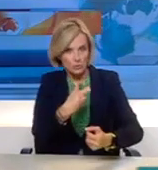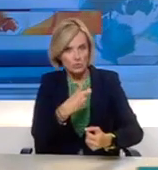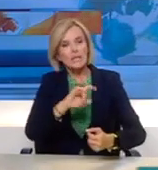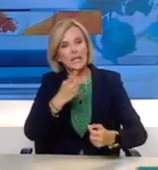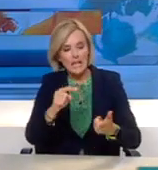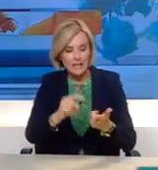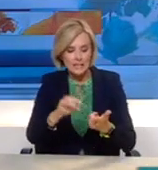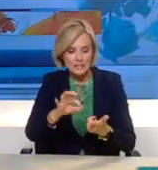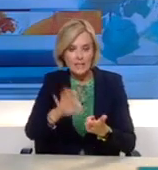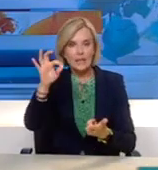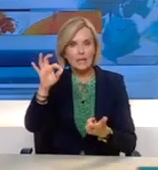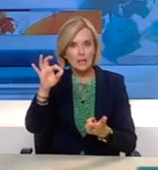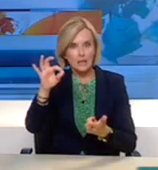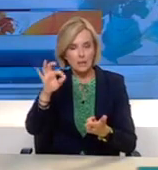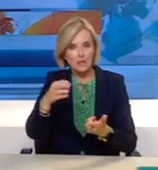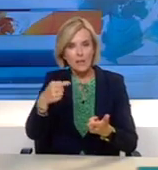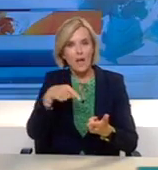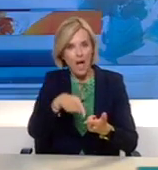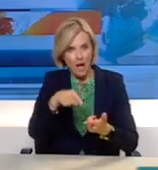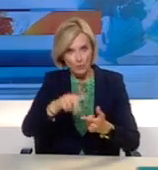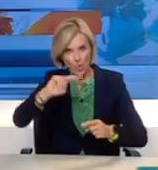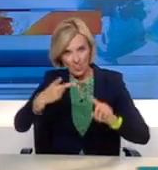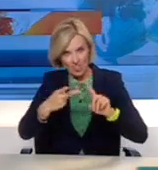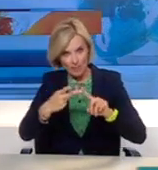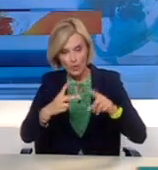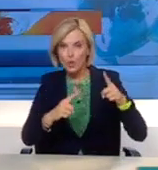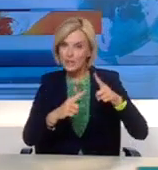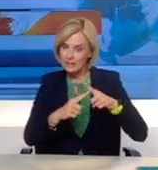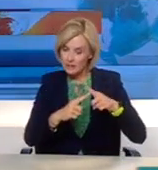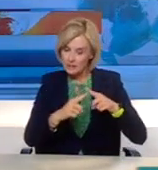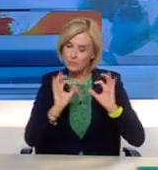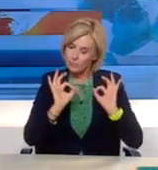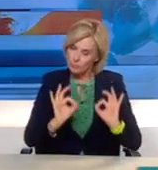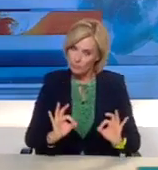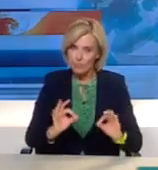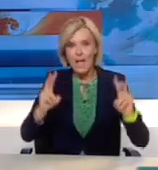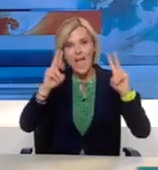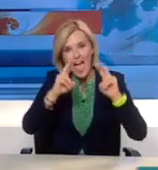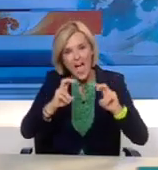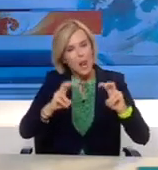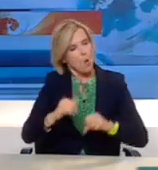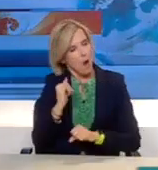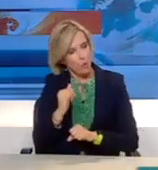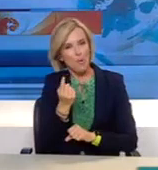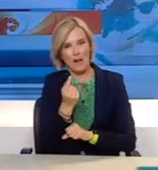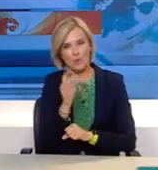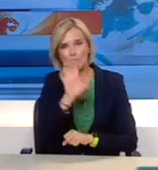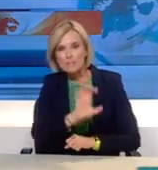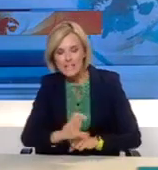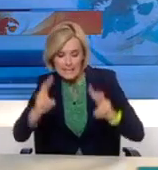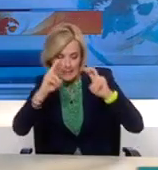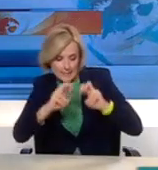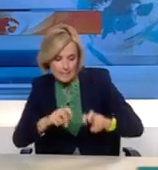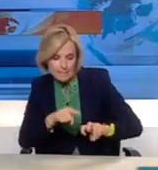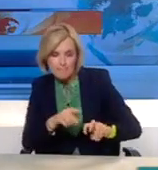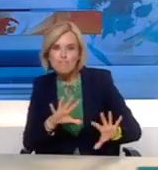με σύρυγγα. Αυτή η δεύτερη κατηγορία εξετάσεων απαιτεί ακόμα έλεγχο της αξιοπιστίας της, επειδή